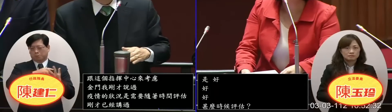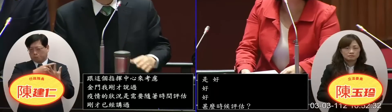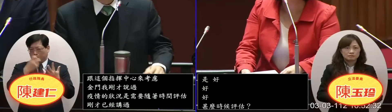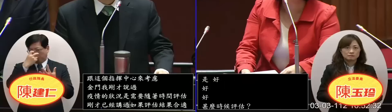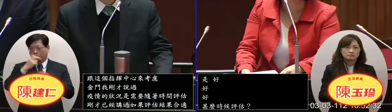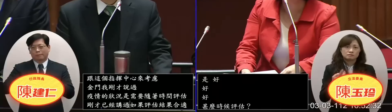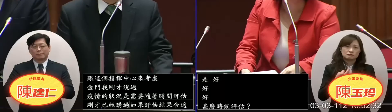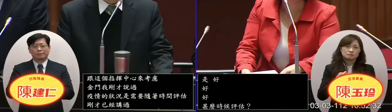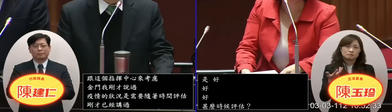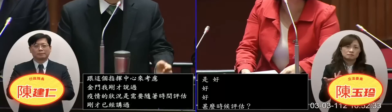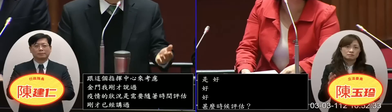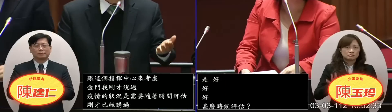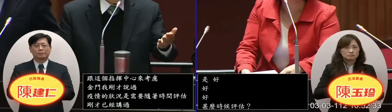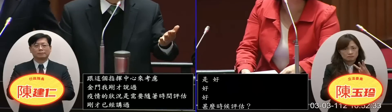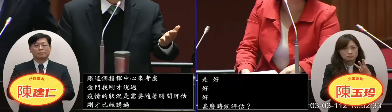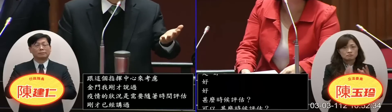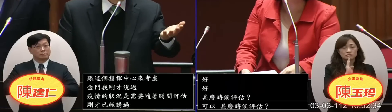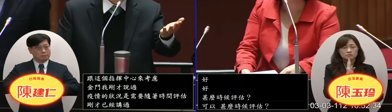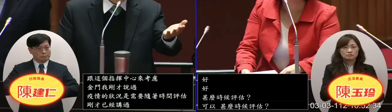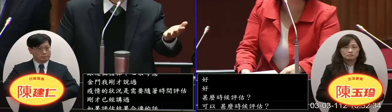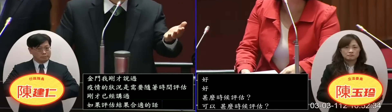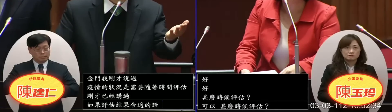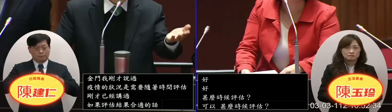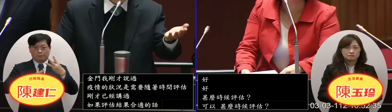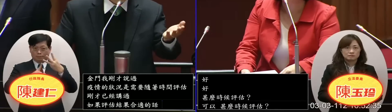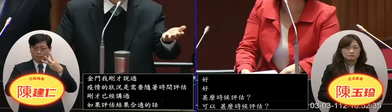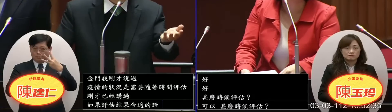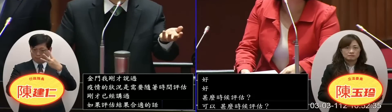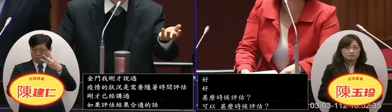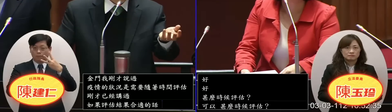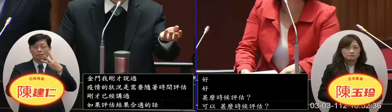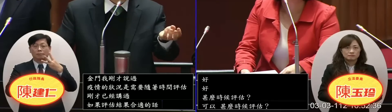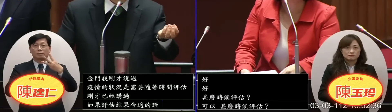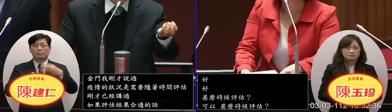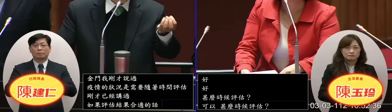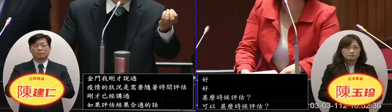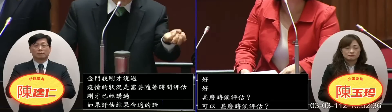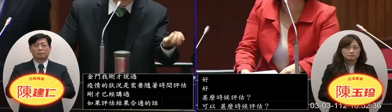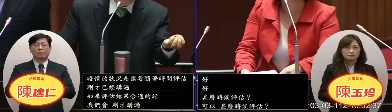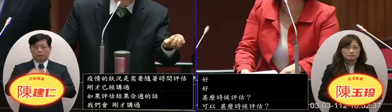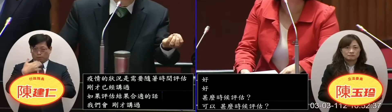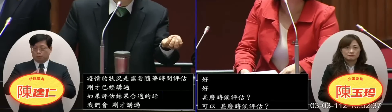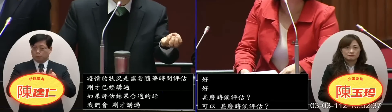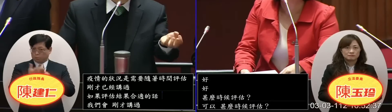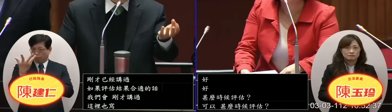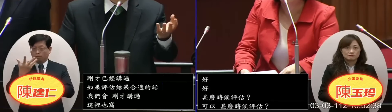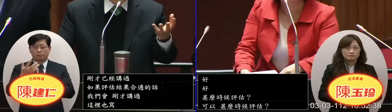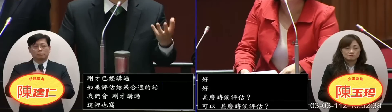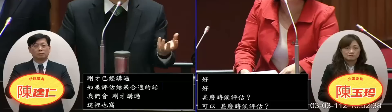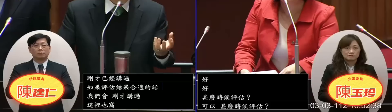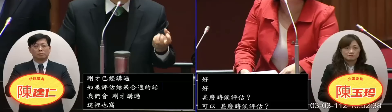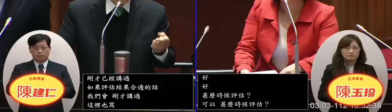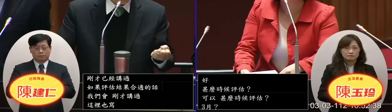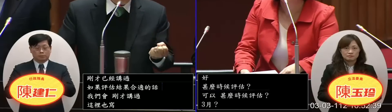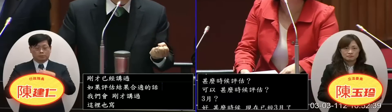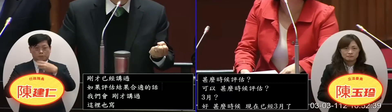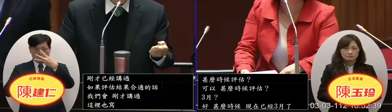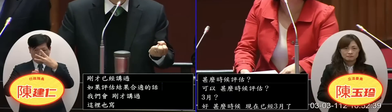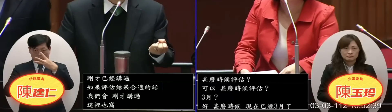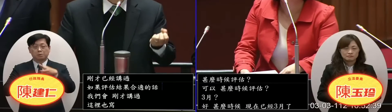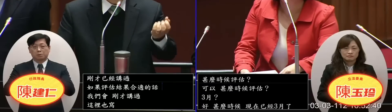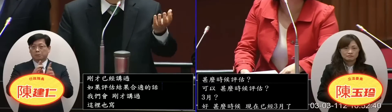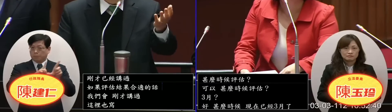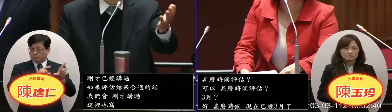讨。 好，什么时候？现在已经三月了。 那我们现在是三月十号的时候。是会公告嘛，然后二十号来实